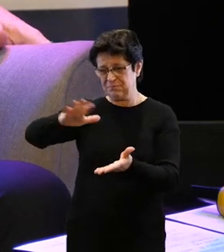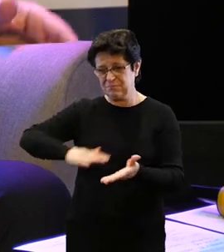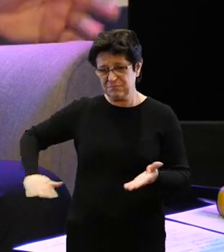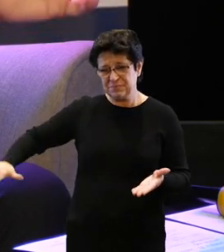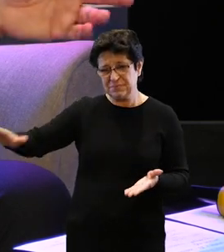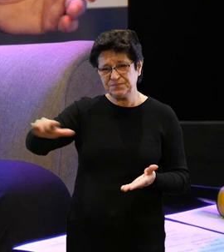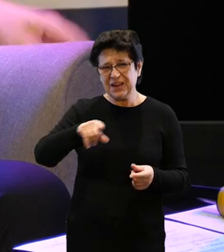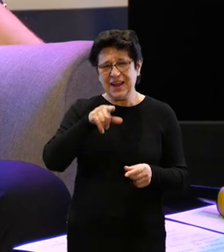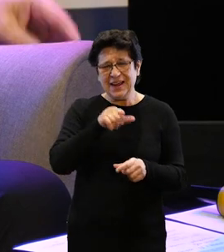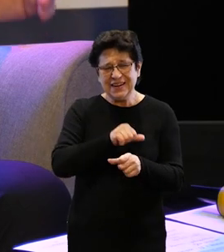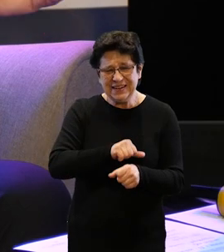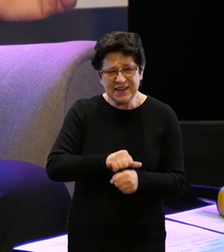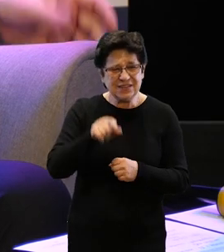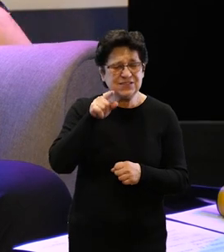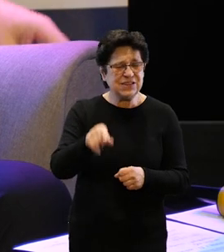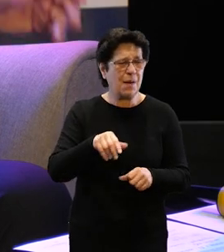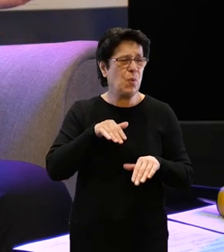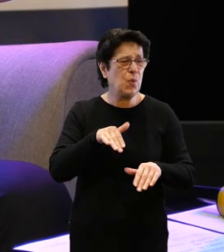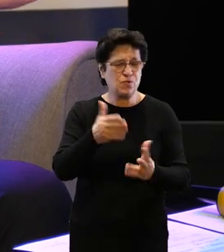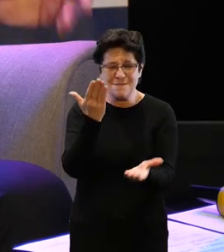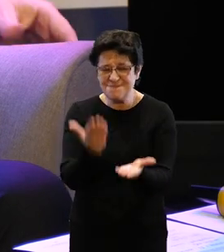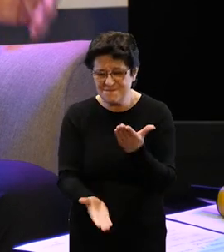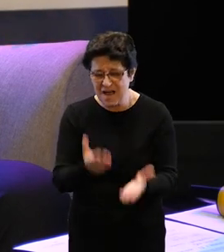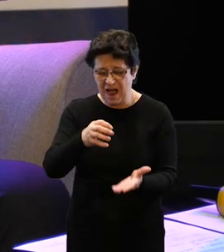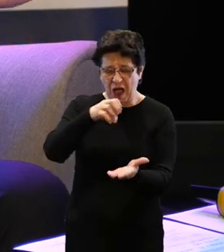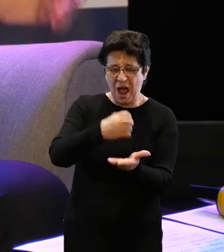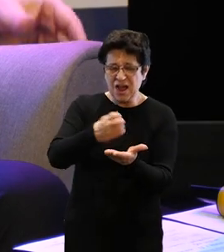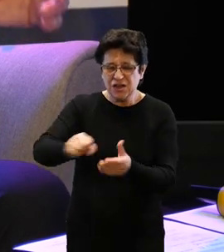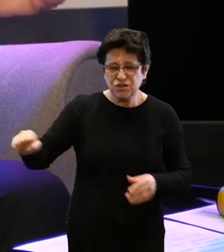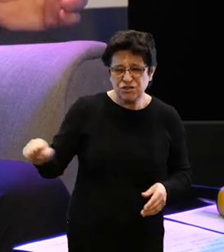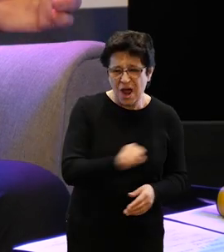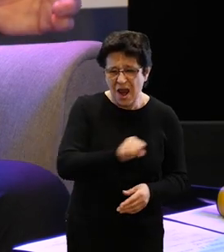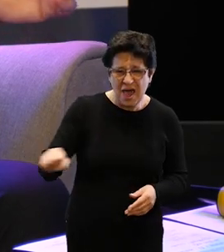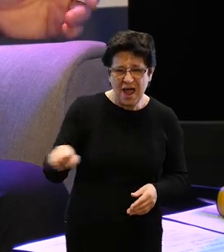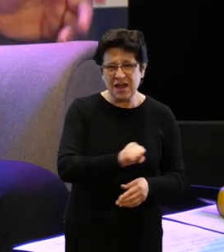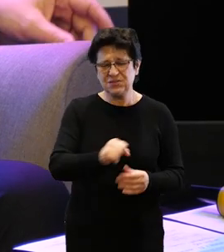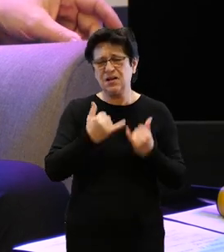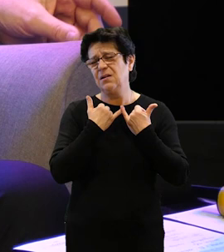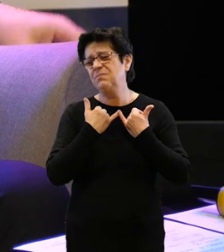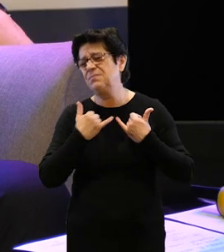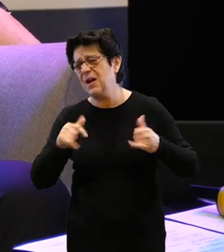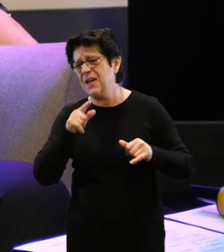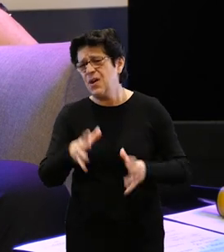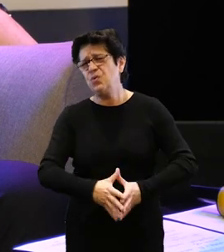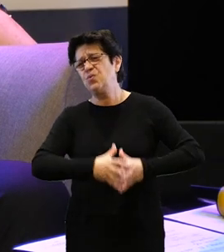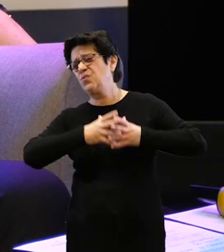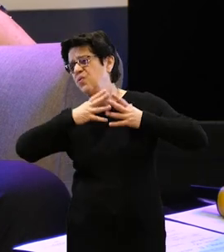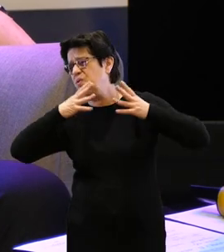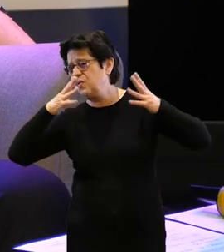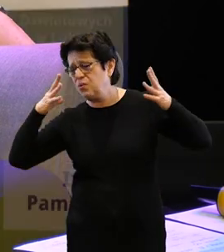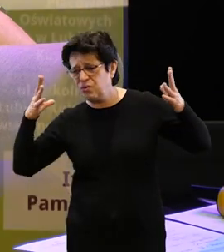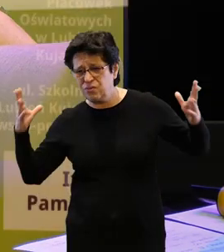tam setki wag setki odważników setki żelazek samowarów ma jedną z najwięks kolekcji w